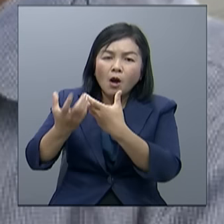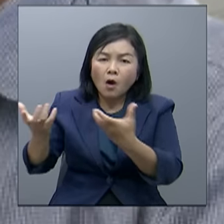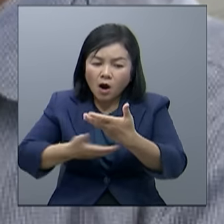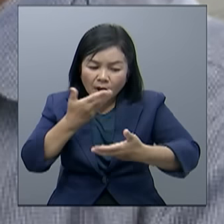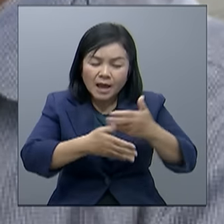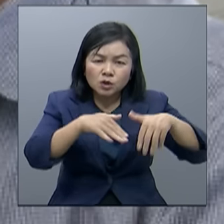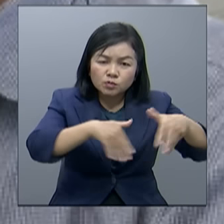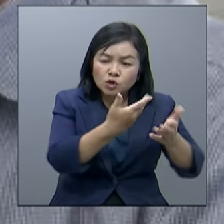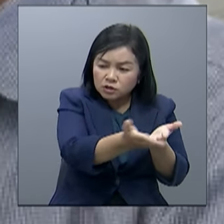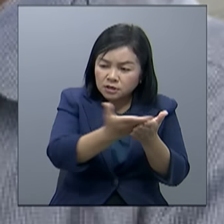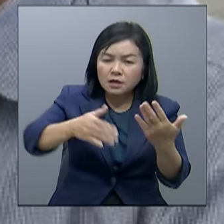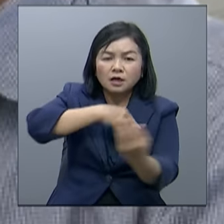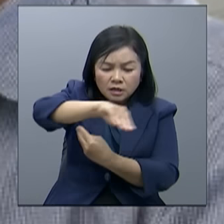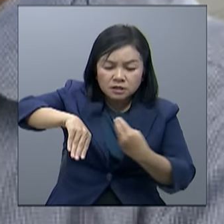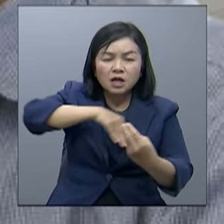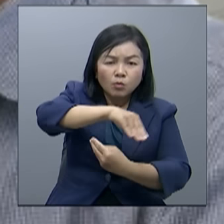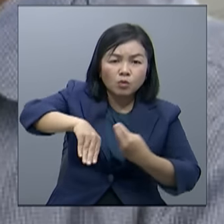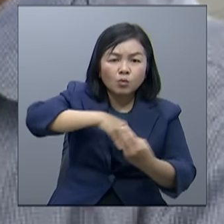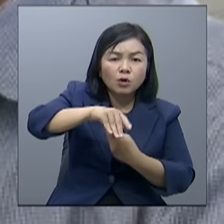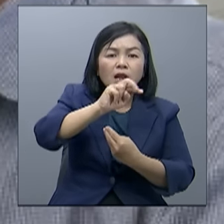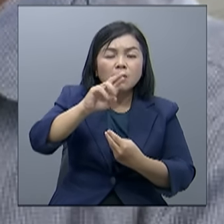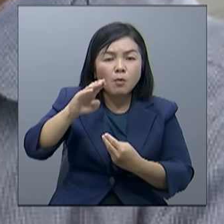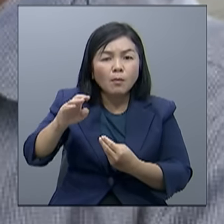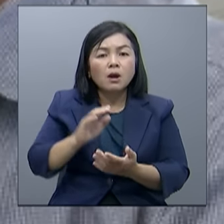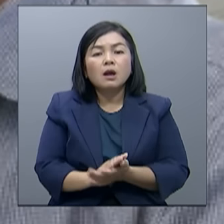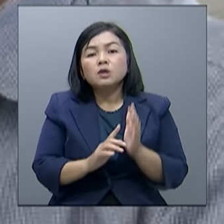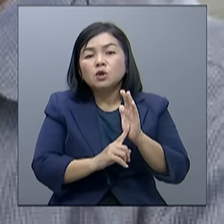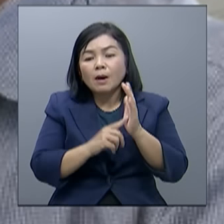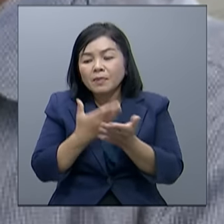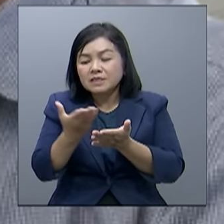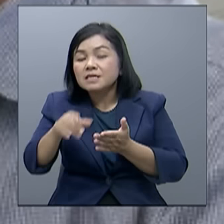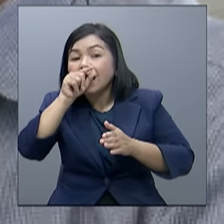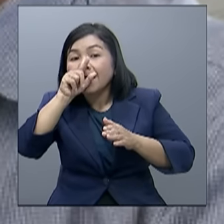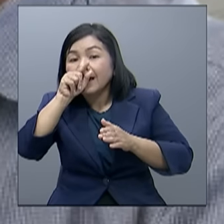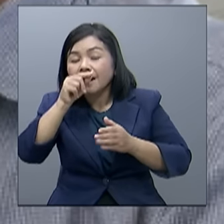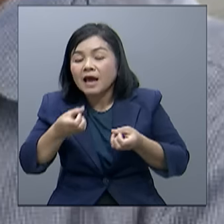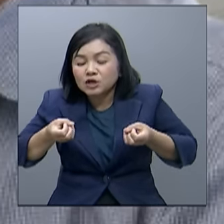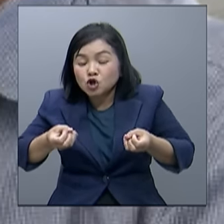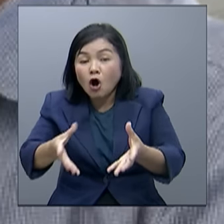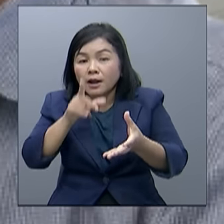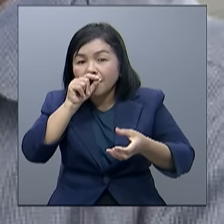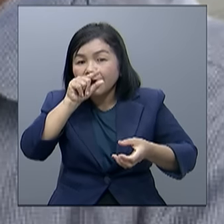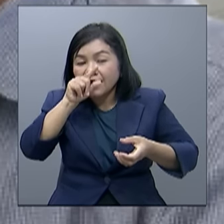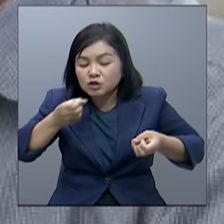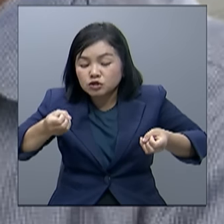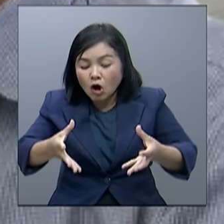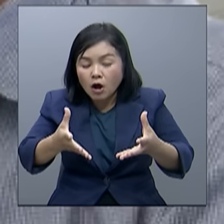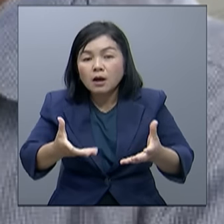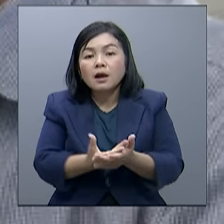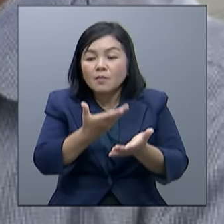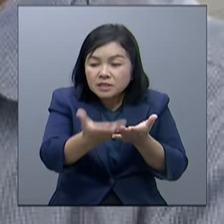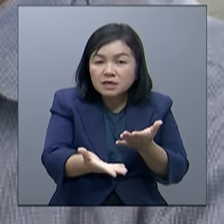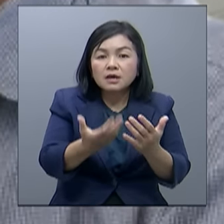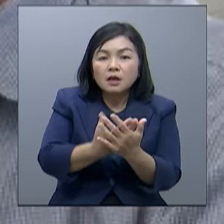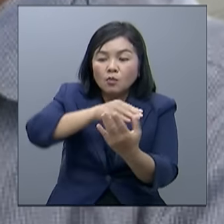output table ที่สภาพัฒน์มีแล้วมันจะบอกว่าสมมติว่าเราไปซื้อไก่ทอดตัวหนึ่งเนี่ย ไก่ทอดตัวเนี้ยมันจะไหลไปในภาคโลจิส